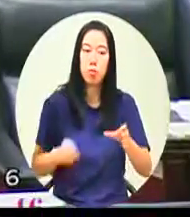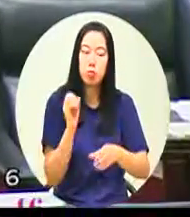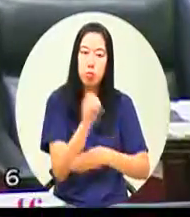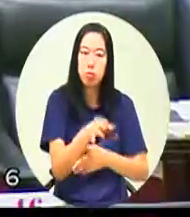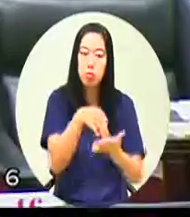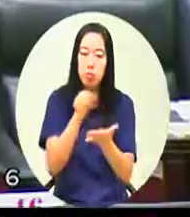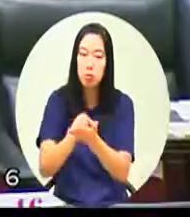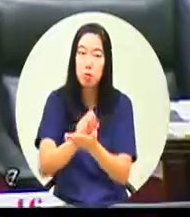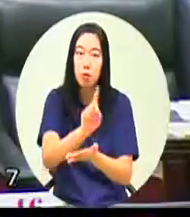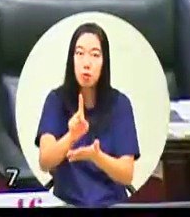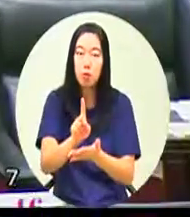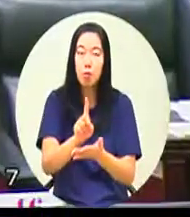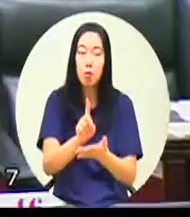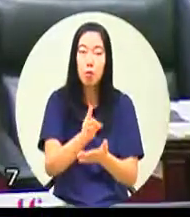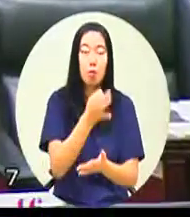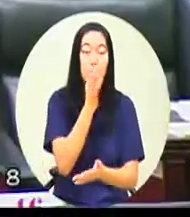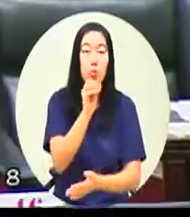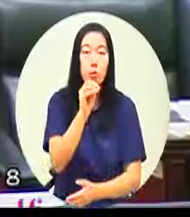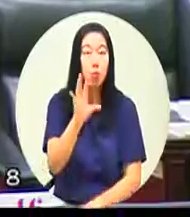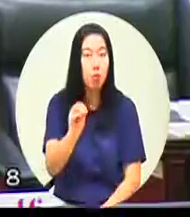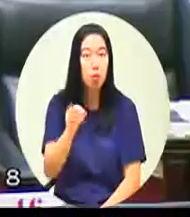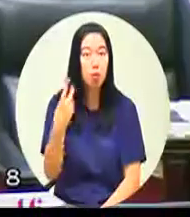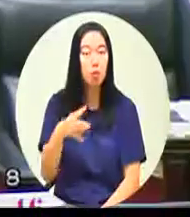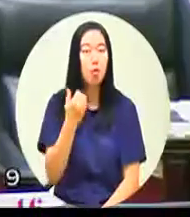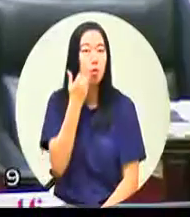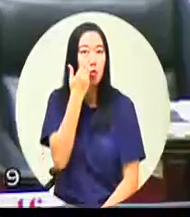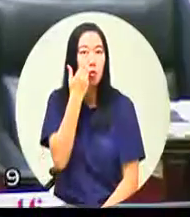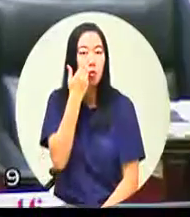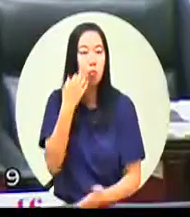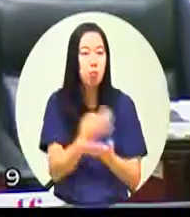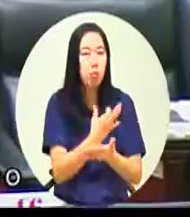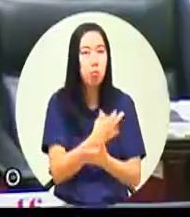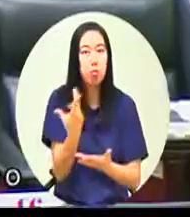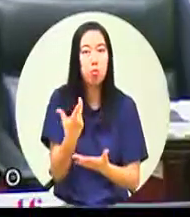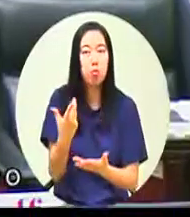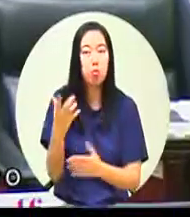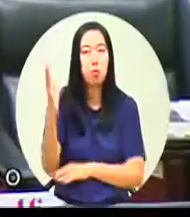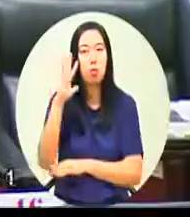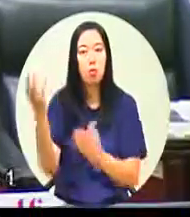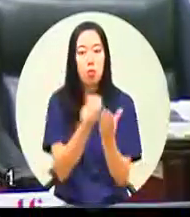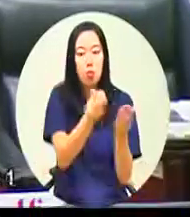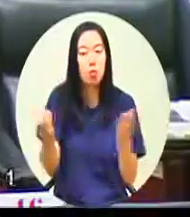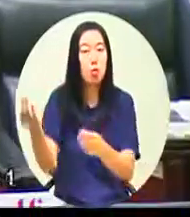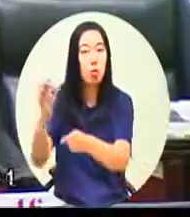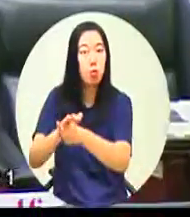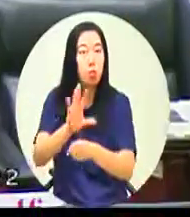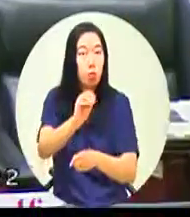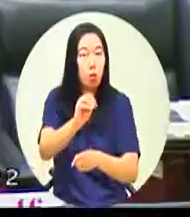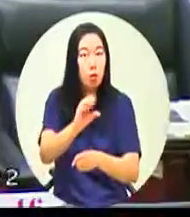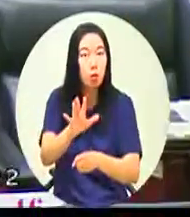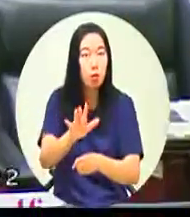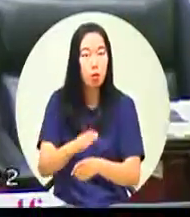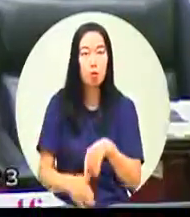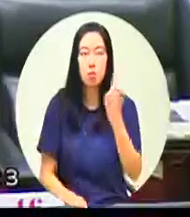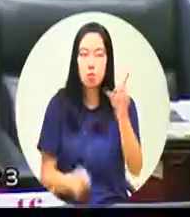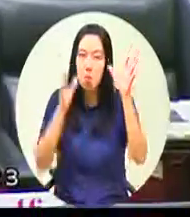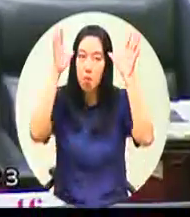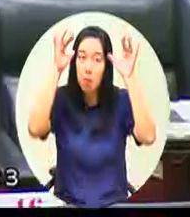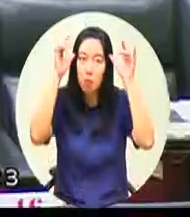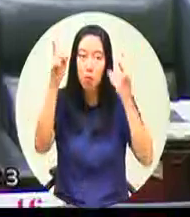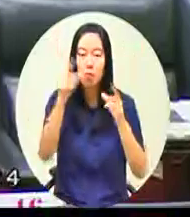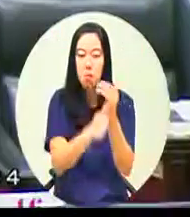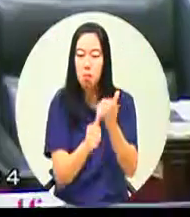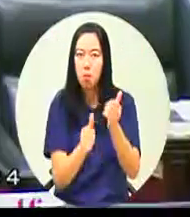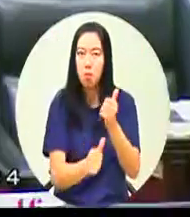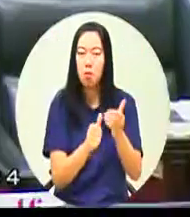有够无？啊，若无够，是毋是咱有会当阁补经费，予大家办绝招，卖予狗仔阁一直，因为一只狗仔要生拢七八